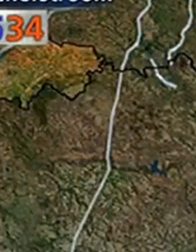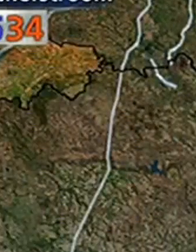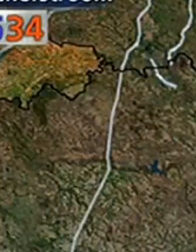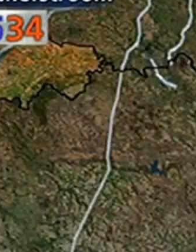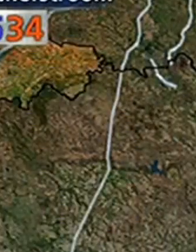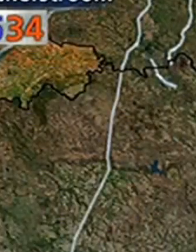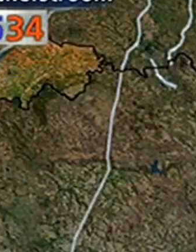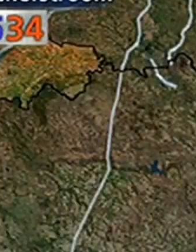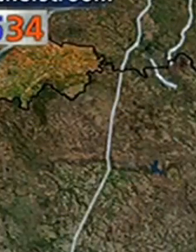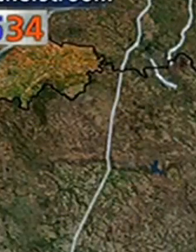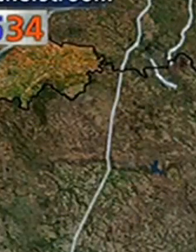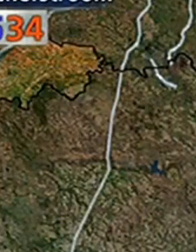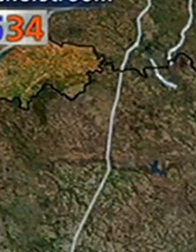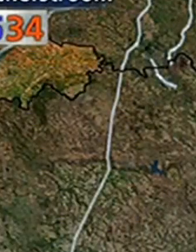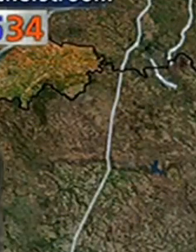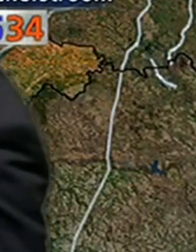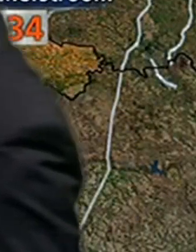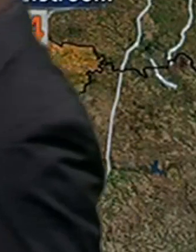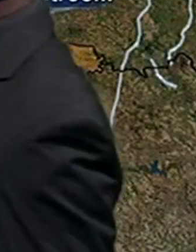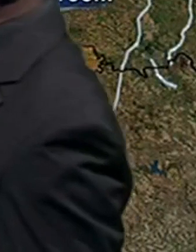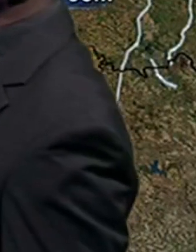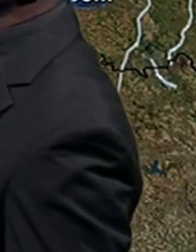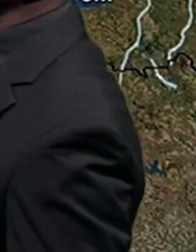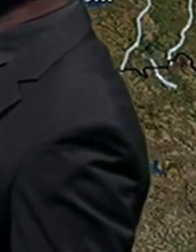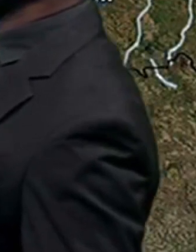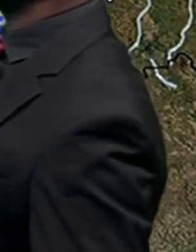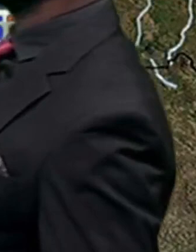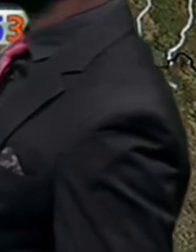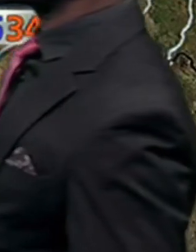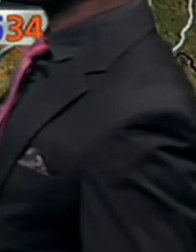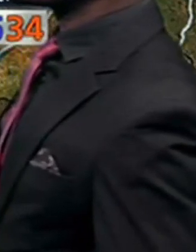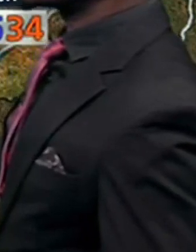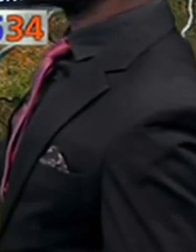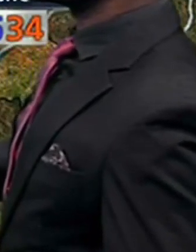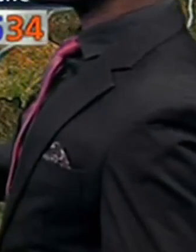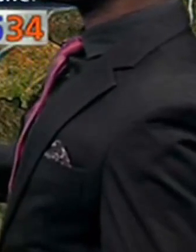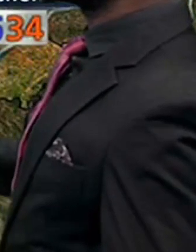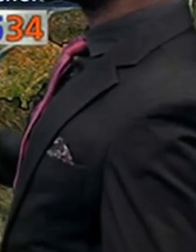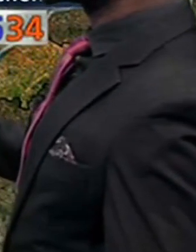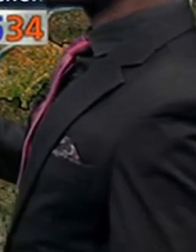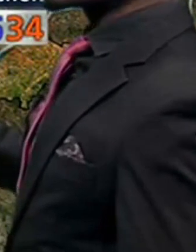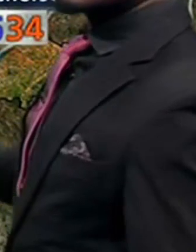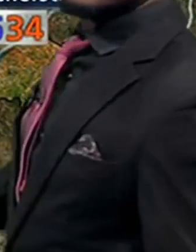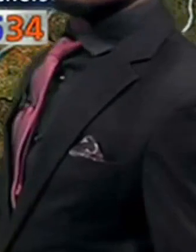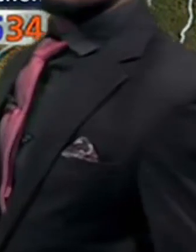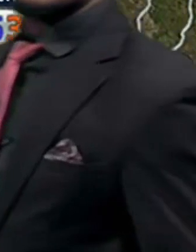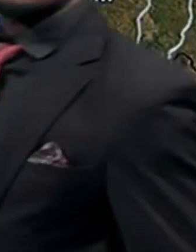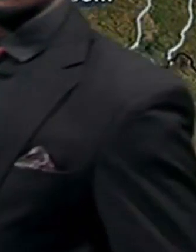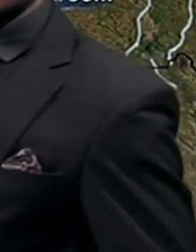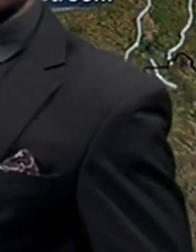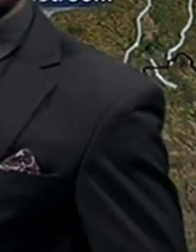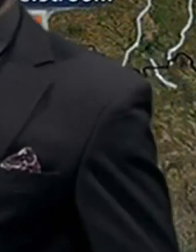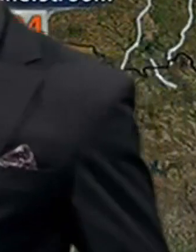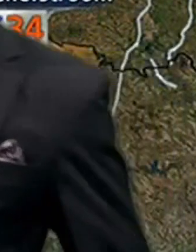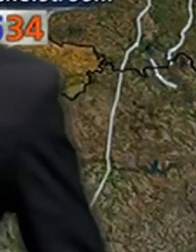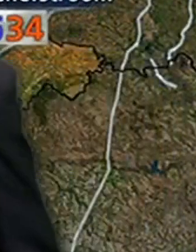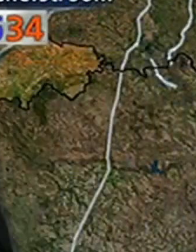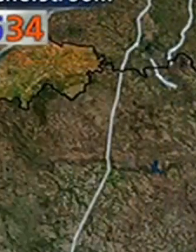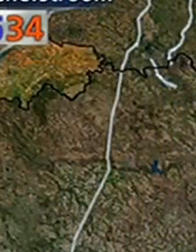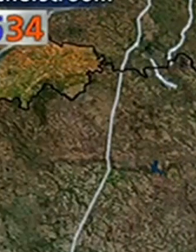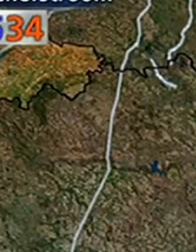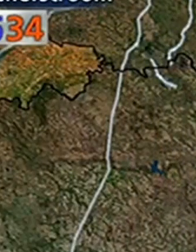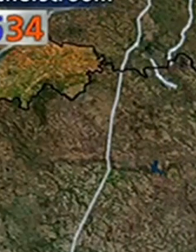salwa le dikarolo tša gona ka go la Tosca province eo ka moka re lebetse go bontšha go tla ba go fiša le ka Wolmaransstad le gona ka Klerksdorp ke tše 30 senyane